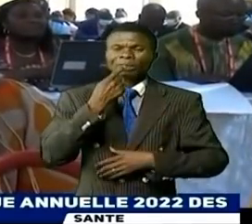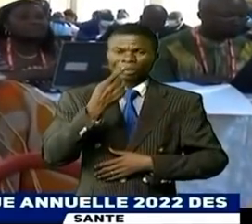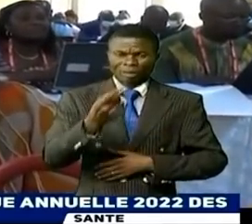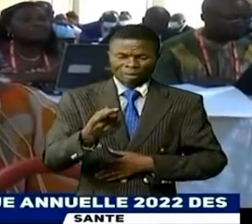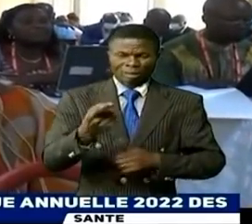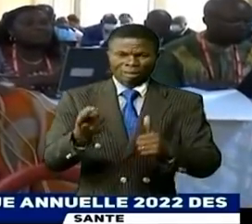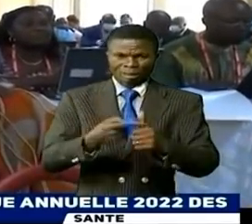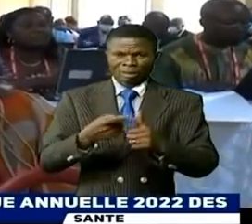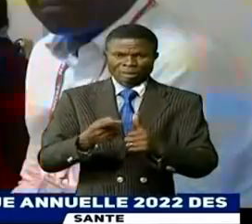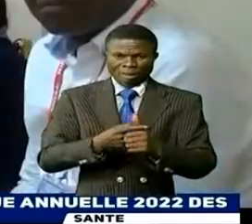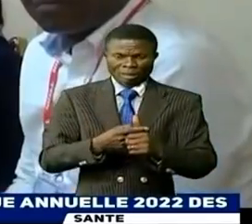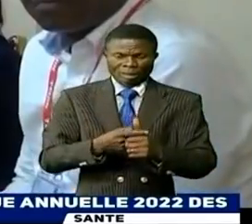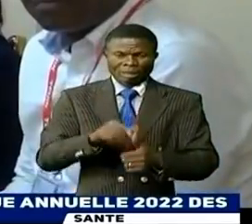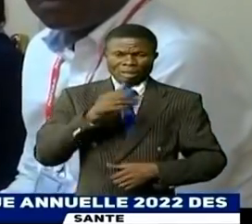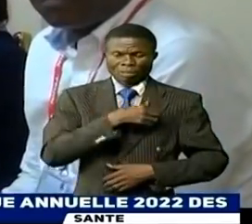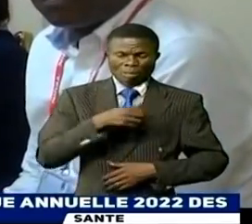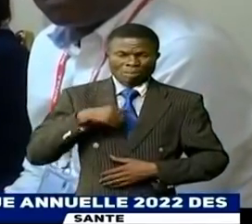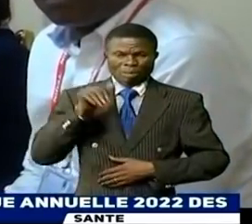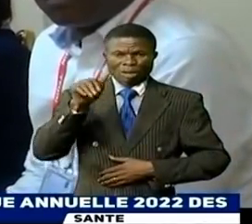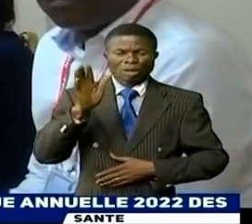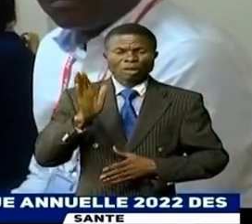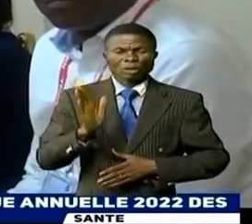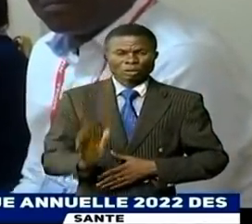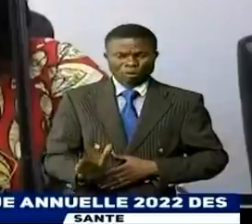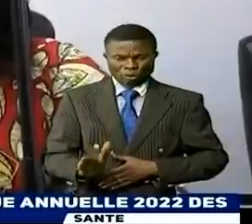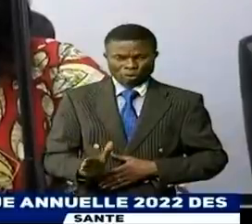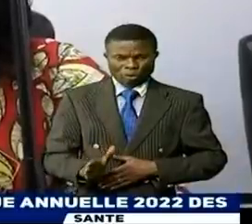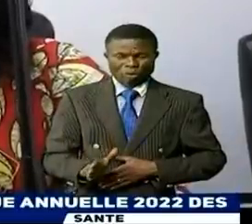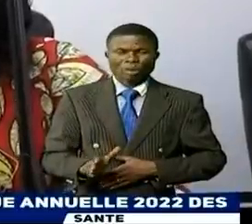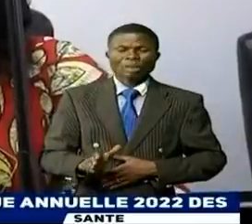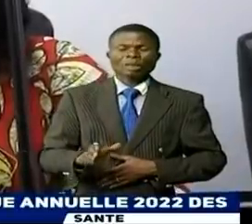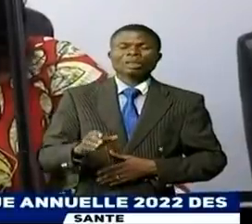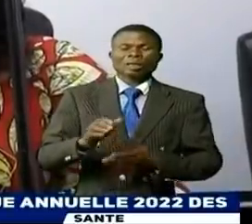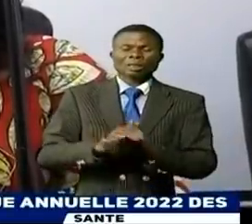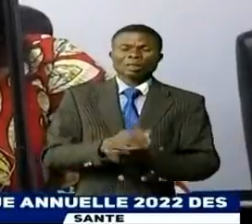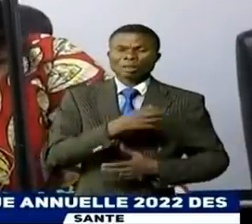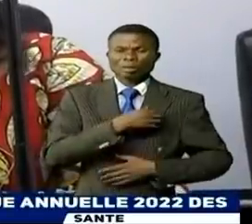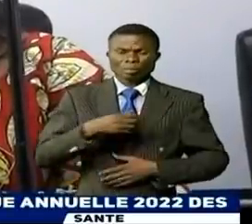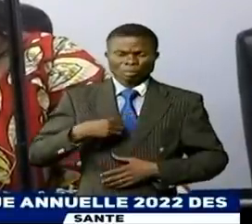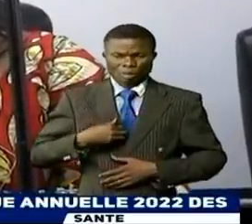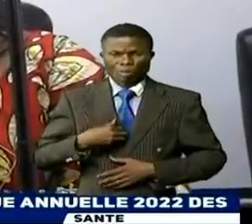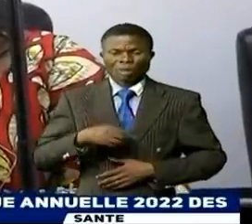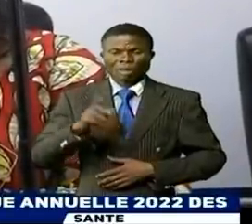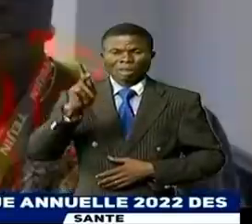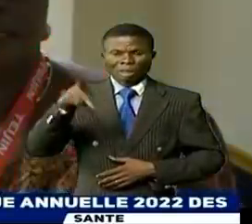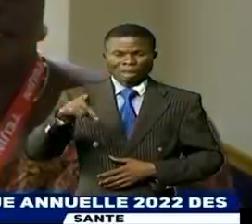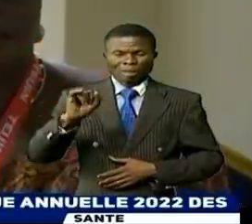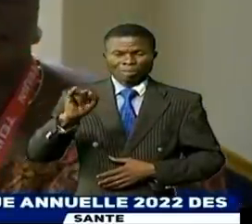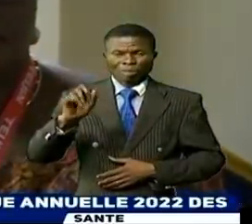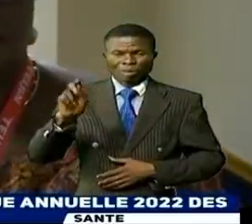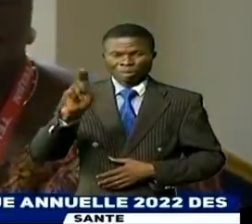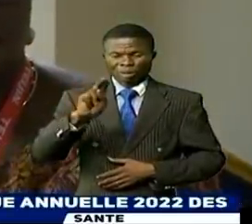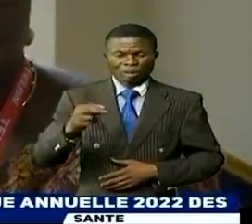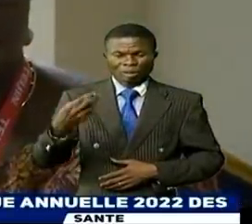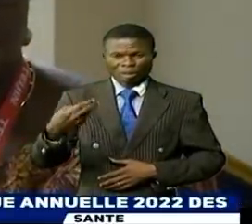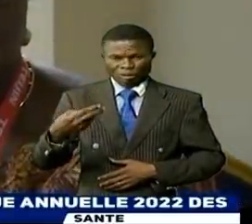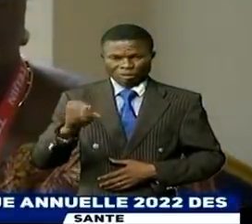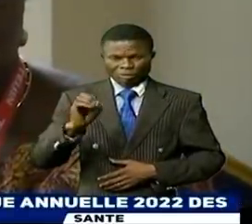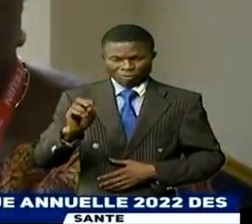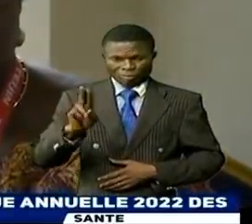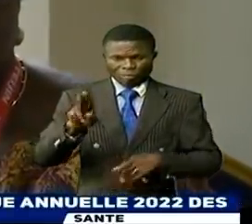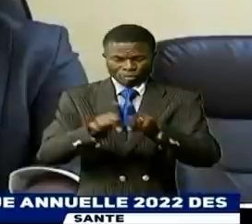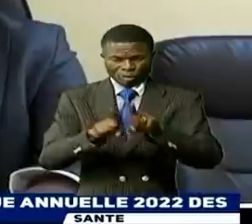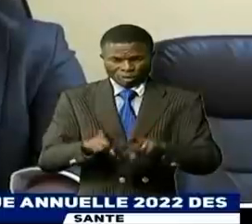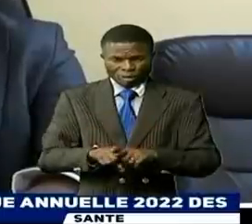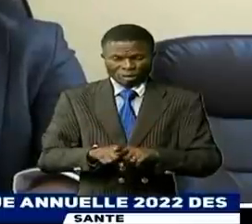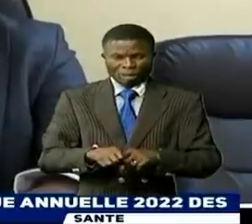d'abord celle la directrice du programme MTN-CTP, Madame Pichuna Naomi Awaka Yvonne, ensuite le discours